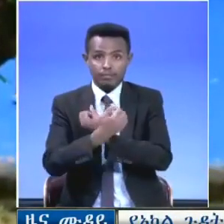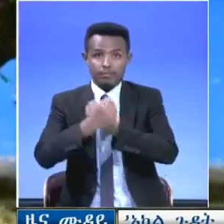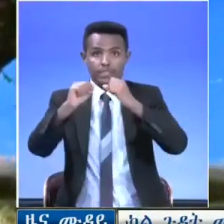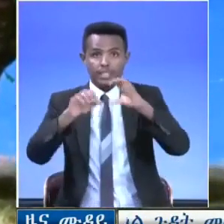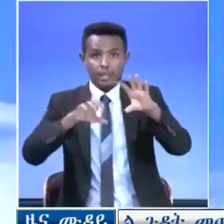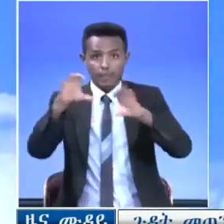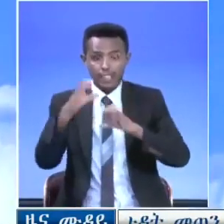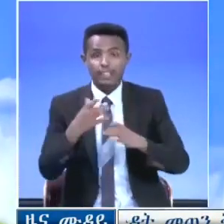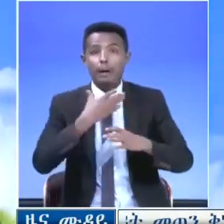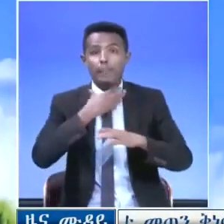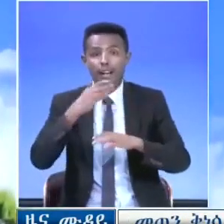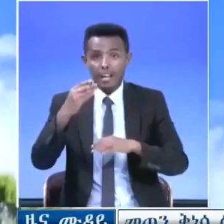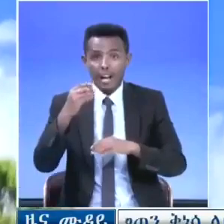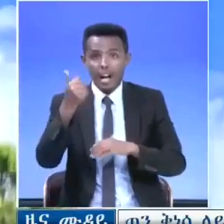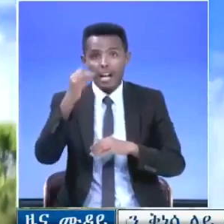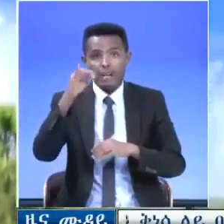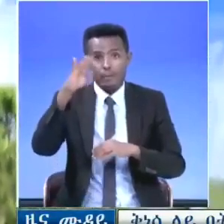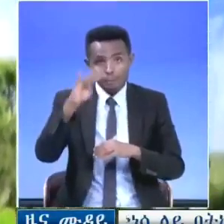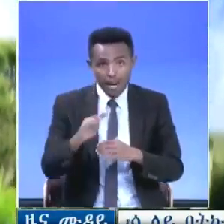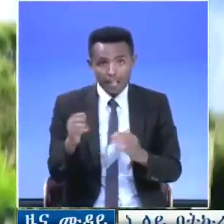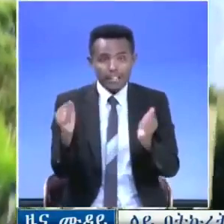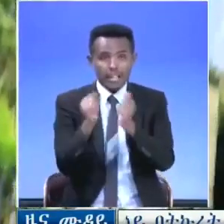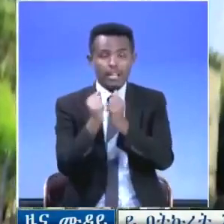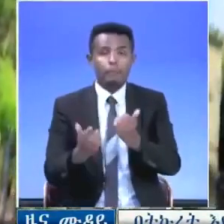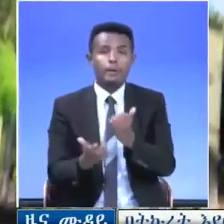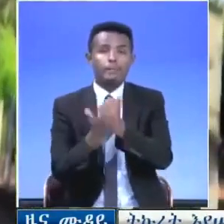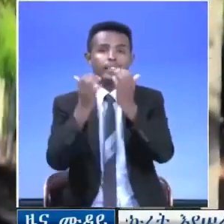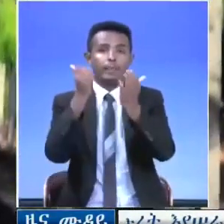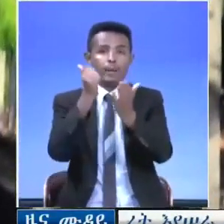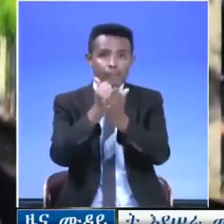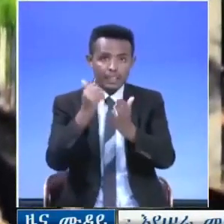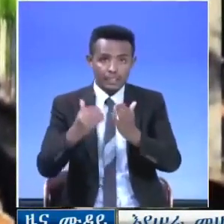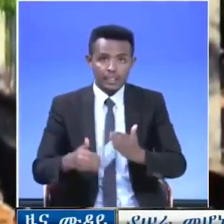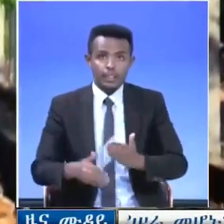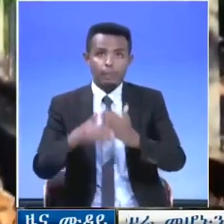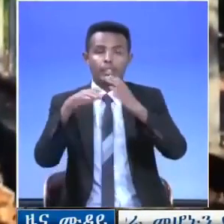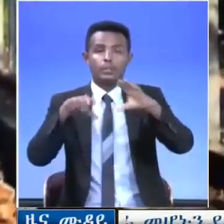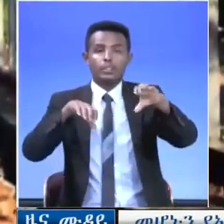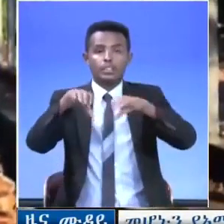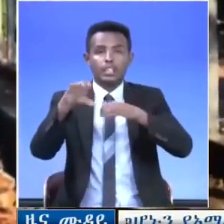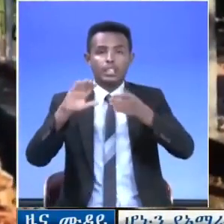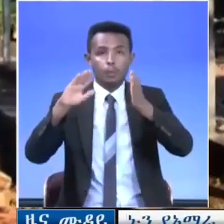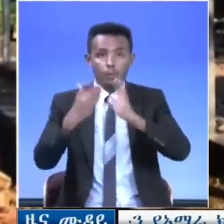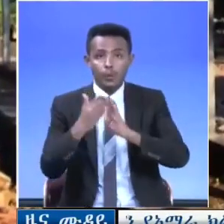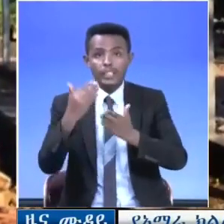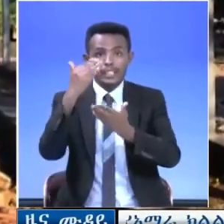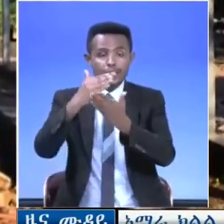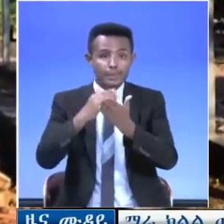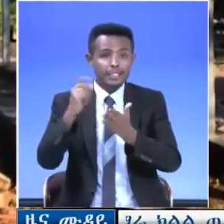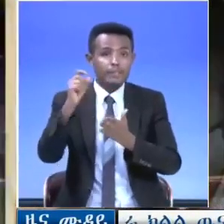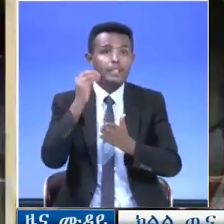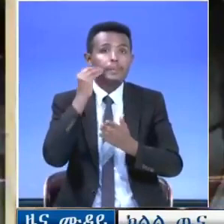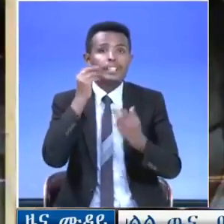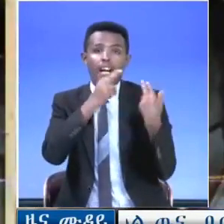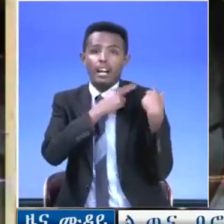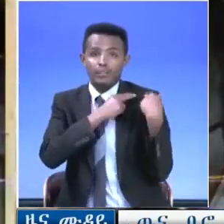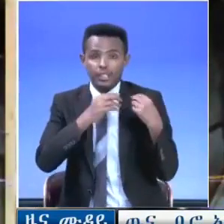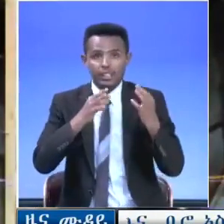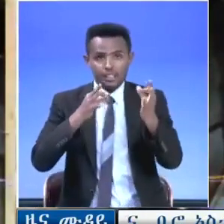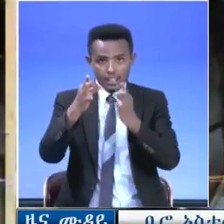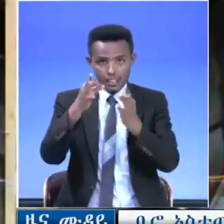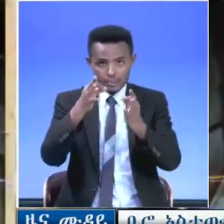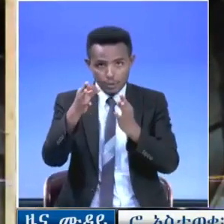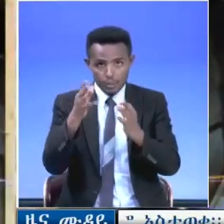ማህበር ማስተባበሪያ ጽህፈት ቤት አልማ ጋር በመተባበር ግንባታዎች እየተከናወኑ መሆኑን የትምህርት ጽህፈት ቤቱ ኃላፊ ተናግሯል። አልማ ጋር